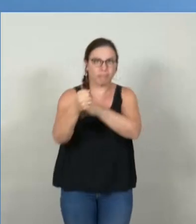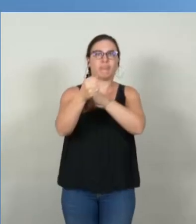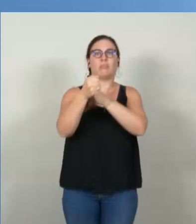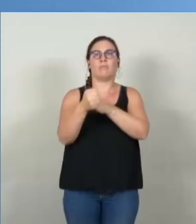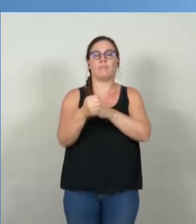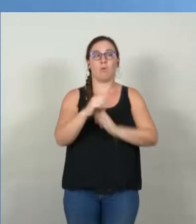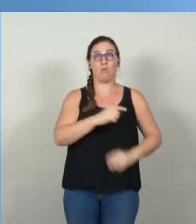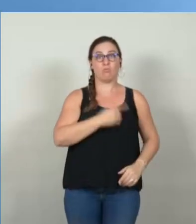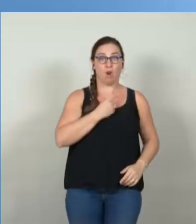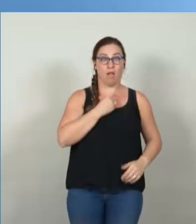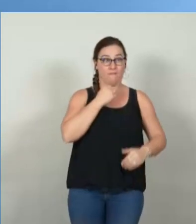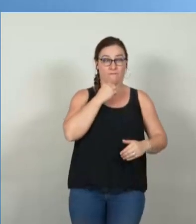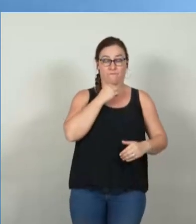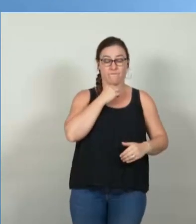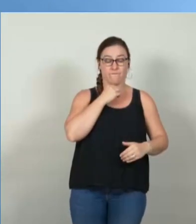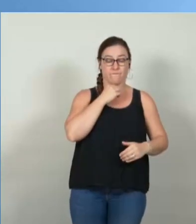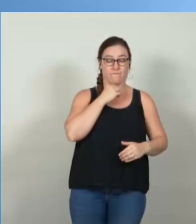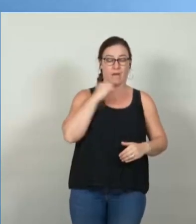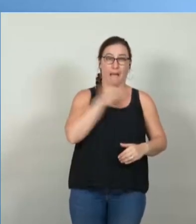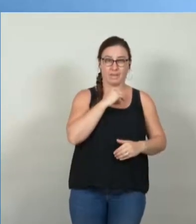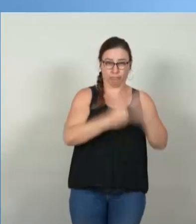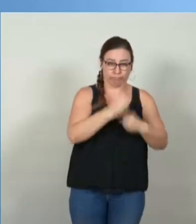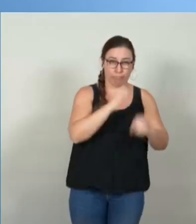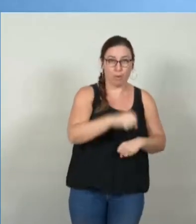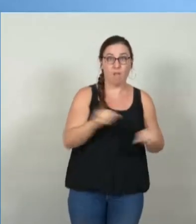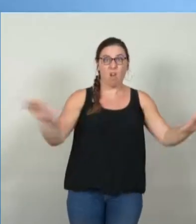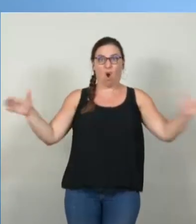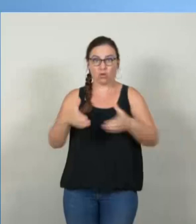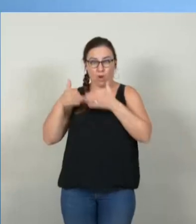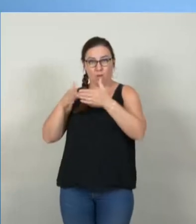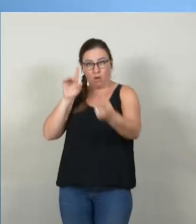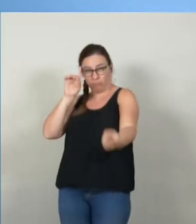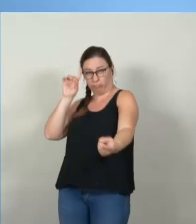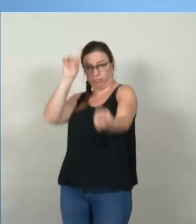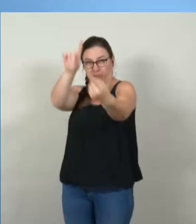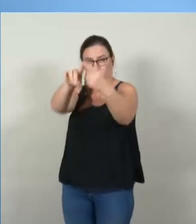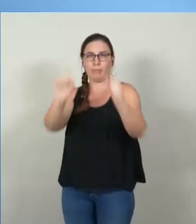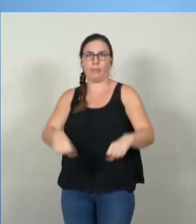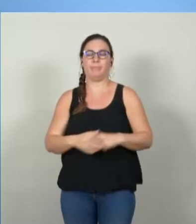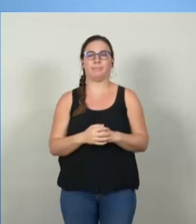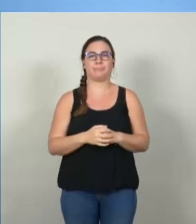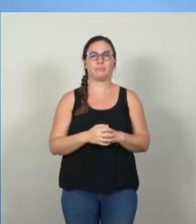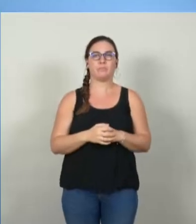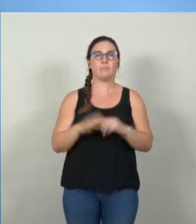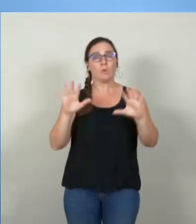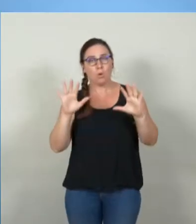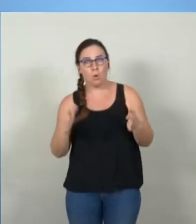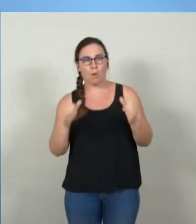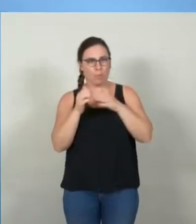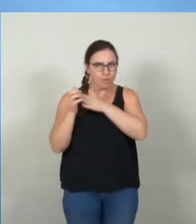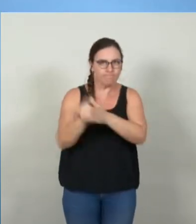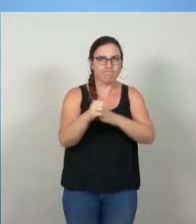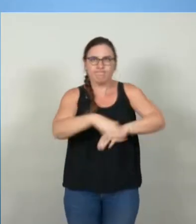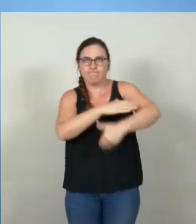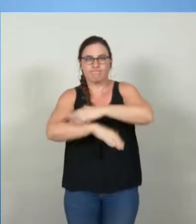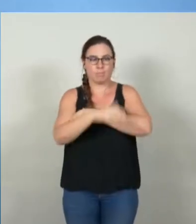va plus vite ensemble on va plus loin toujours en page 32 jeux site embarquer pour accélérer devrions-nous même préciser car